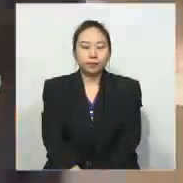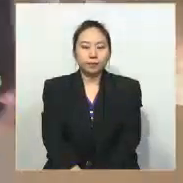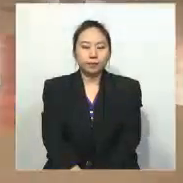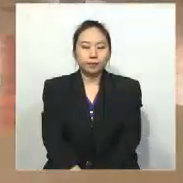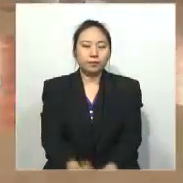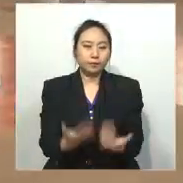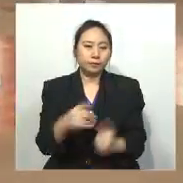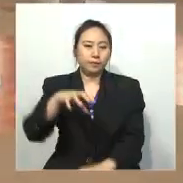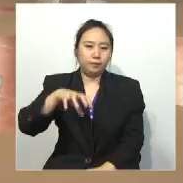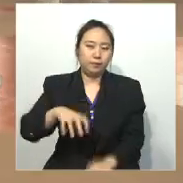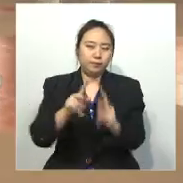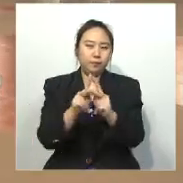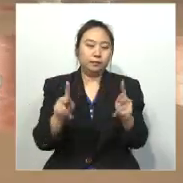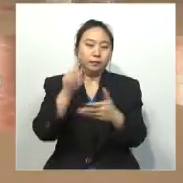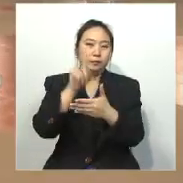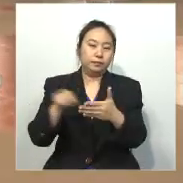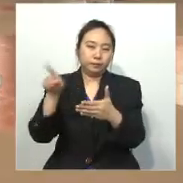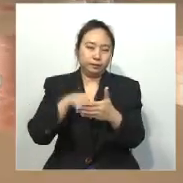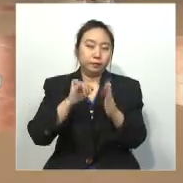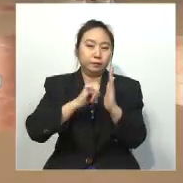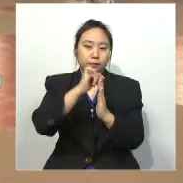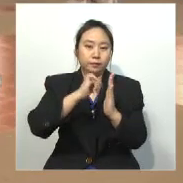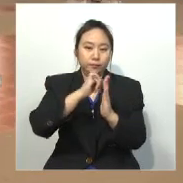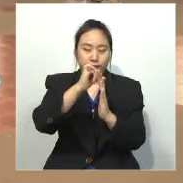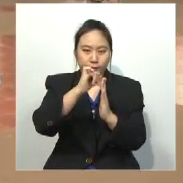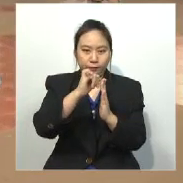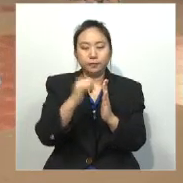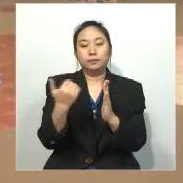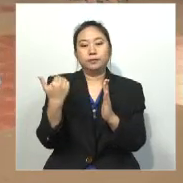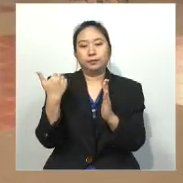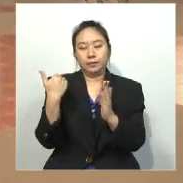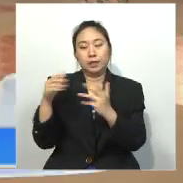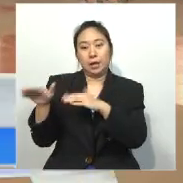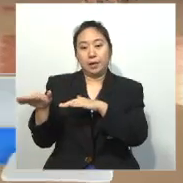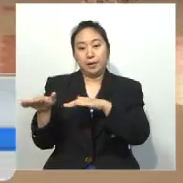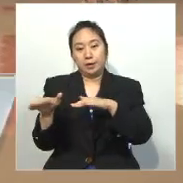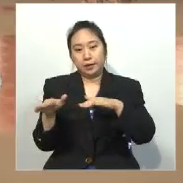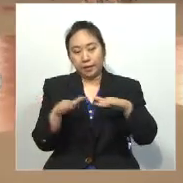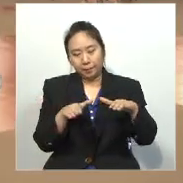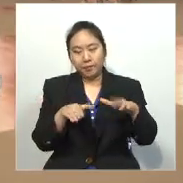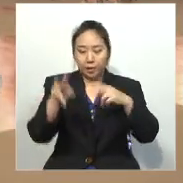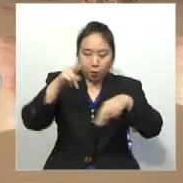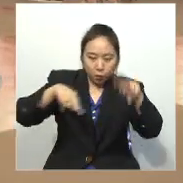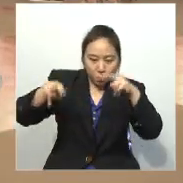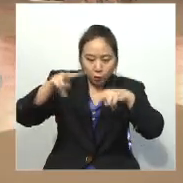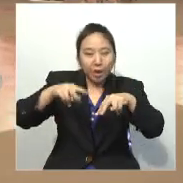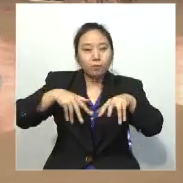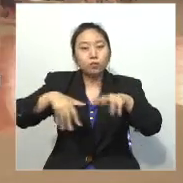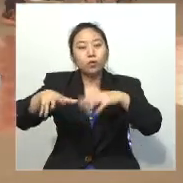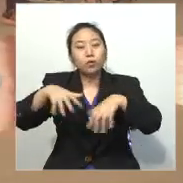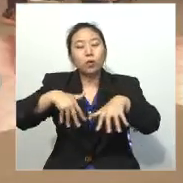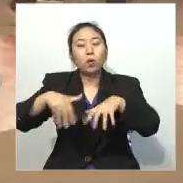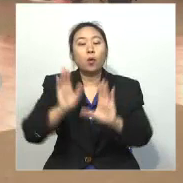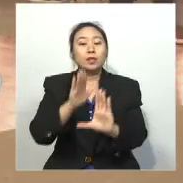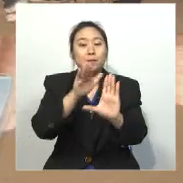ครับและทางสำนักงานคณะกรรมการการเลือกตั้งประจำจังหวัดเชียงใหม่นะครับก็ได้มีการเตรียมความการอำนวยความสะดวกให้กับทางผู้สมัครรับเลือ